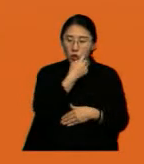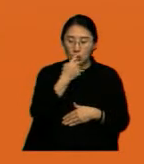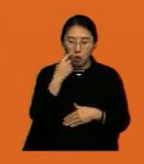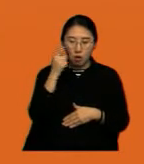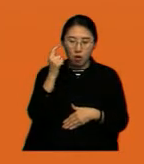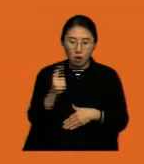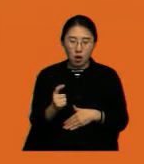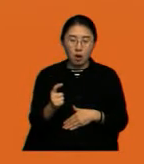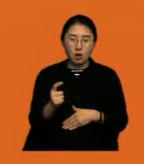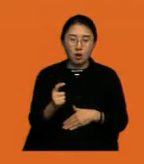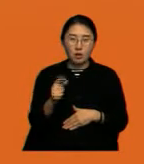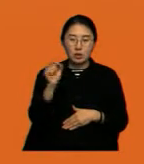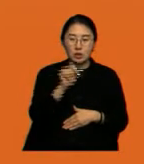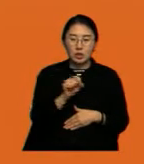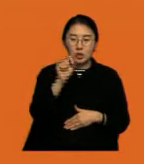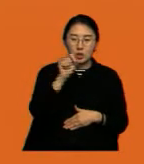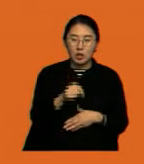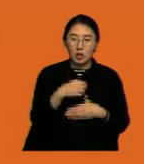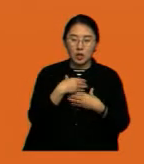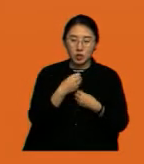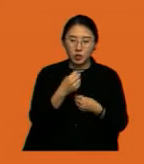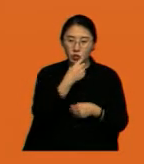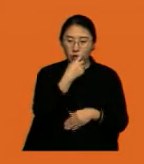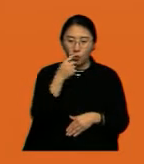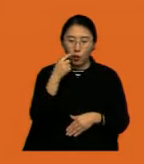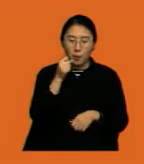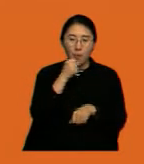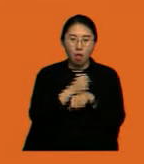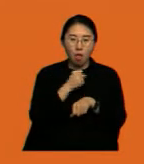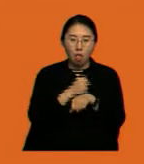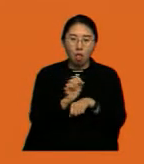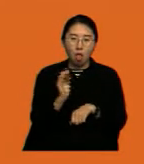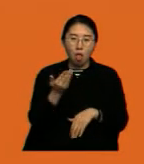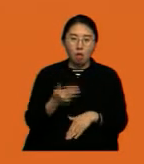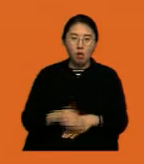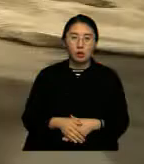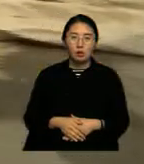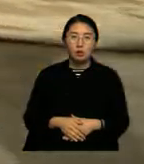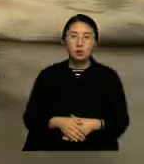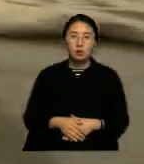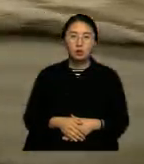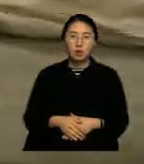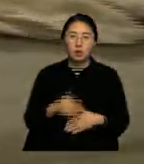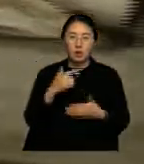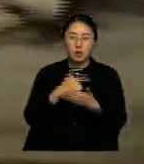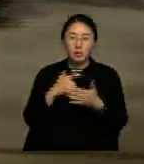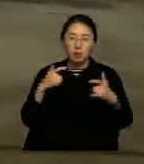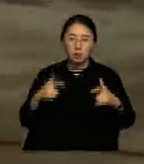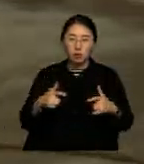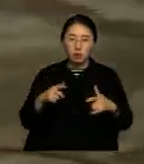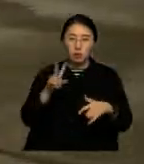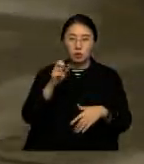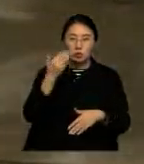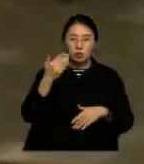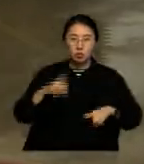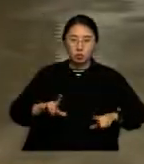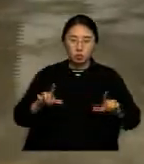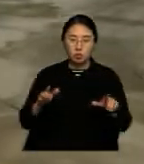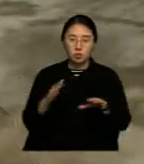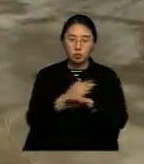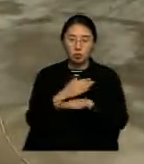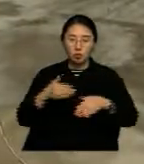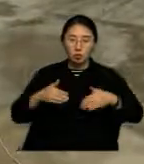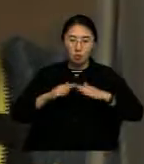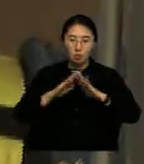강화하고 지자체에서 안전점검을 해야 한다고 밝혔습니다. 남양주시는 지난달 29일부터